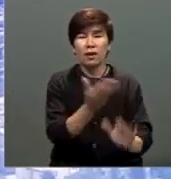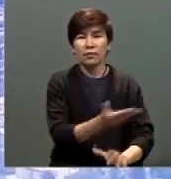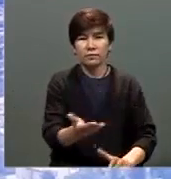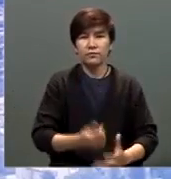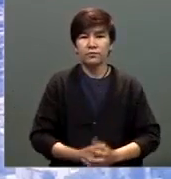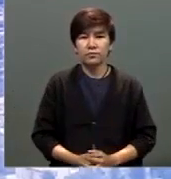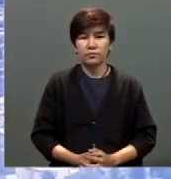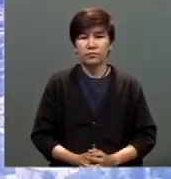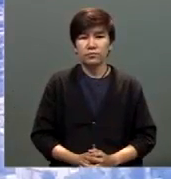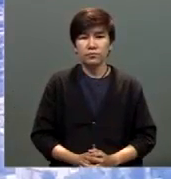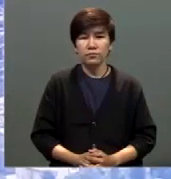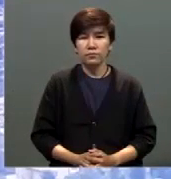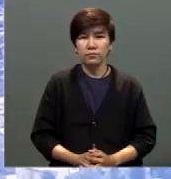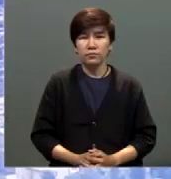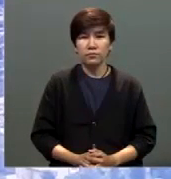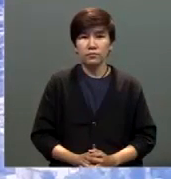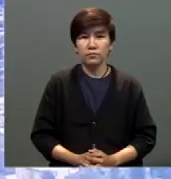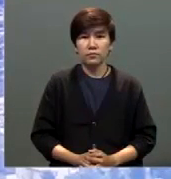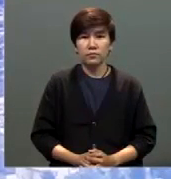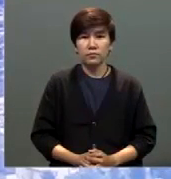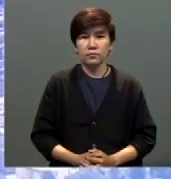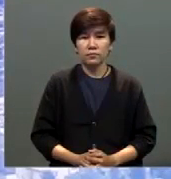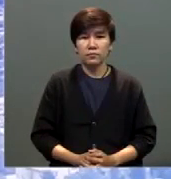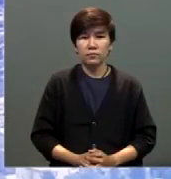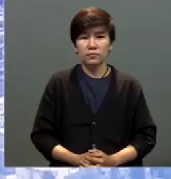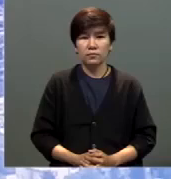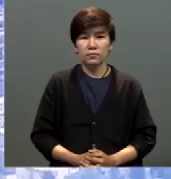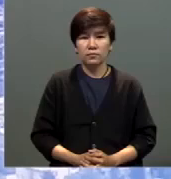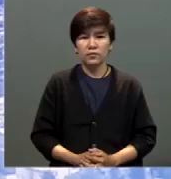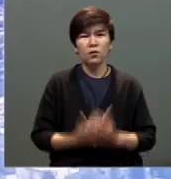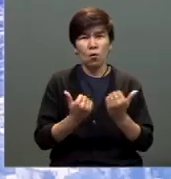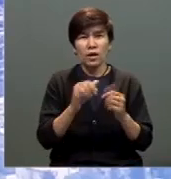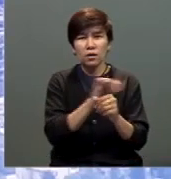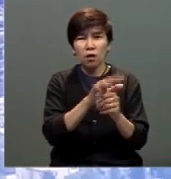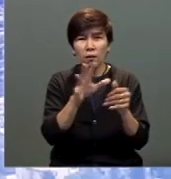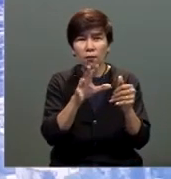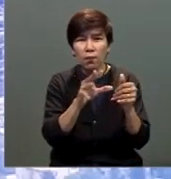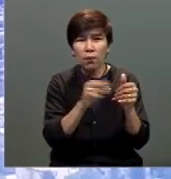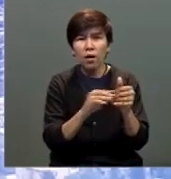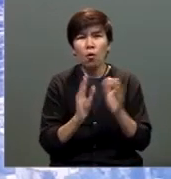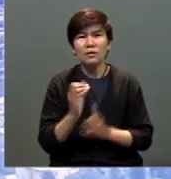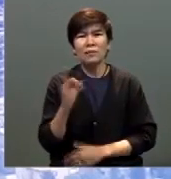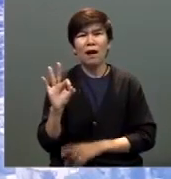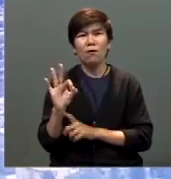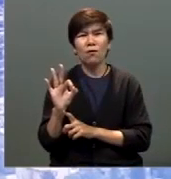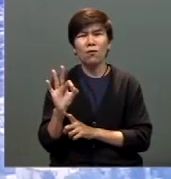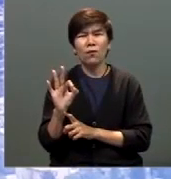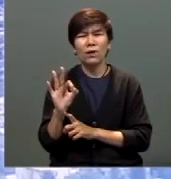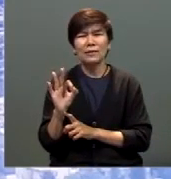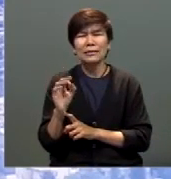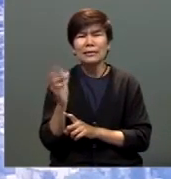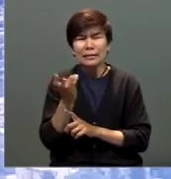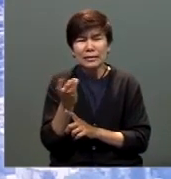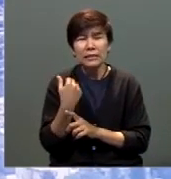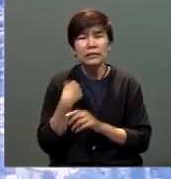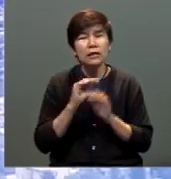เป็นคำถามสุดท้ายแล้วนะตอนน ี ้นะครับว่าวันนี้เราอยู่ในตัวเลข2หลักจะขอฝากท่านผู้ชมท่านประ